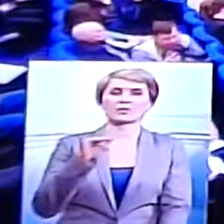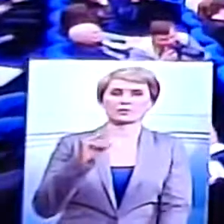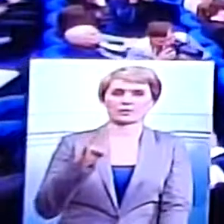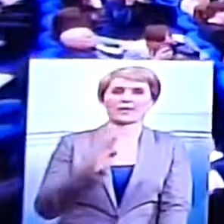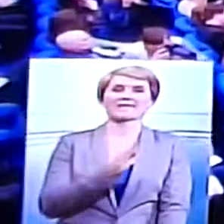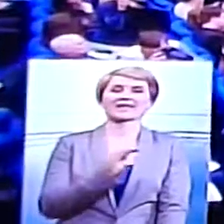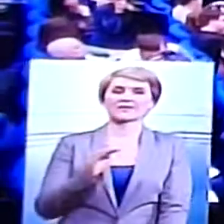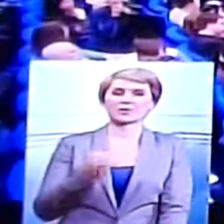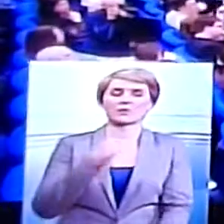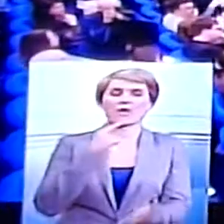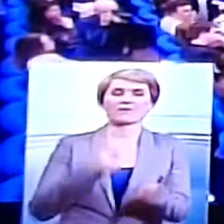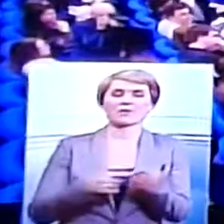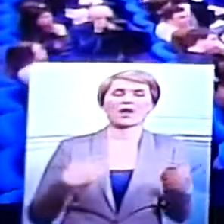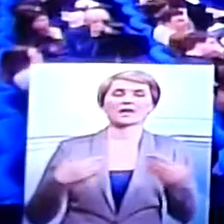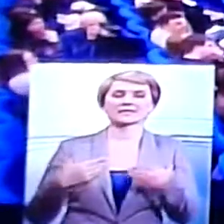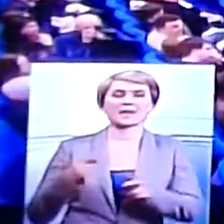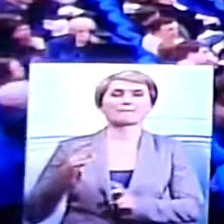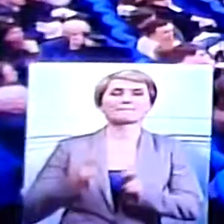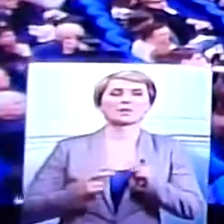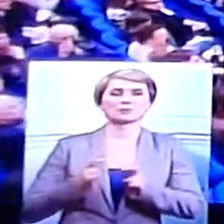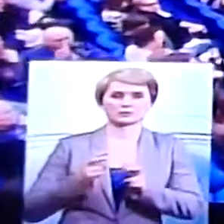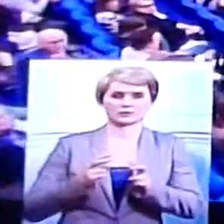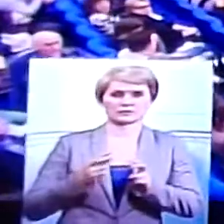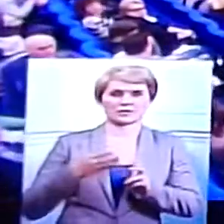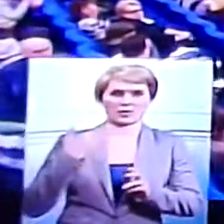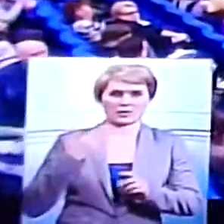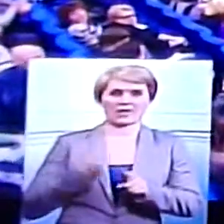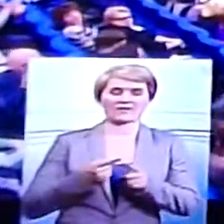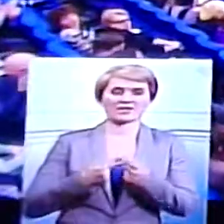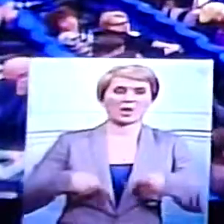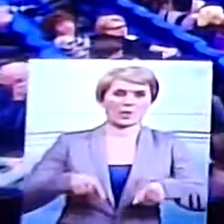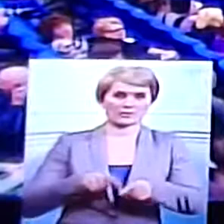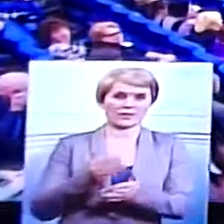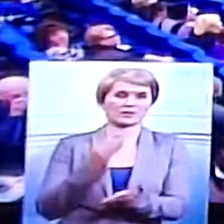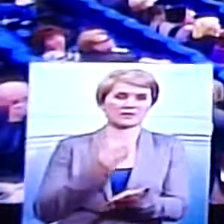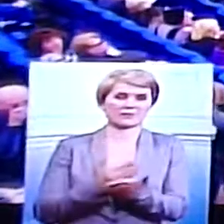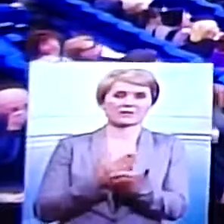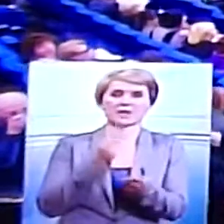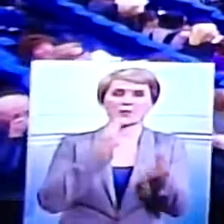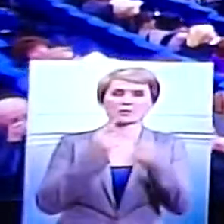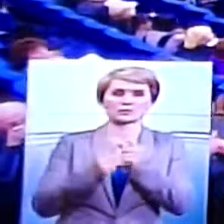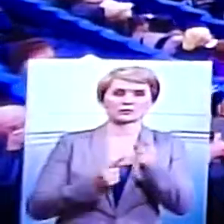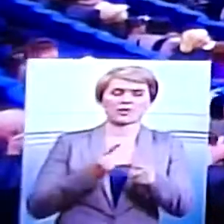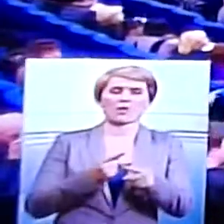мой вопрос касается угольной промышленности. В последнее время в этой отрасли намечены некоторые положительные тенденции, однако очень остро стоит вопрос,